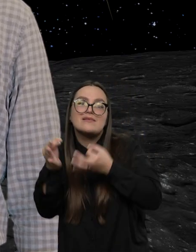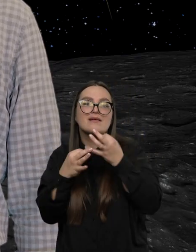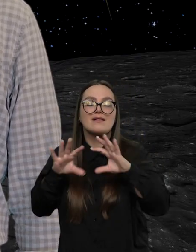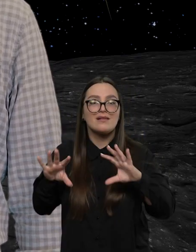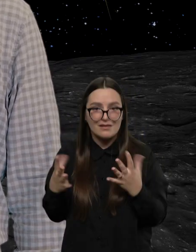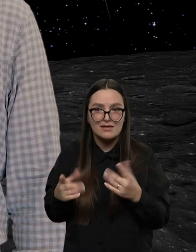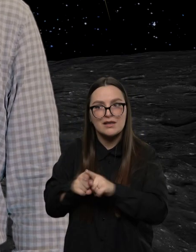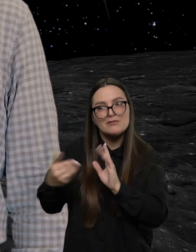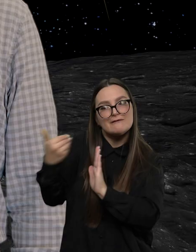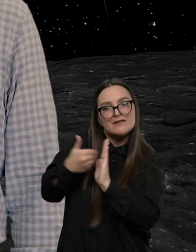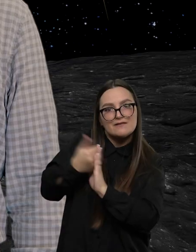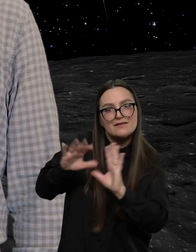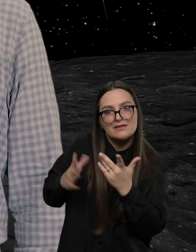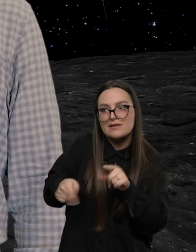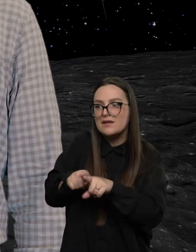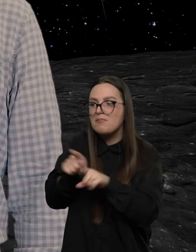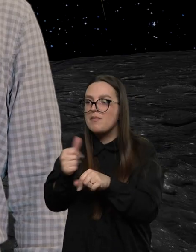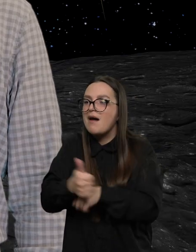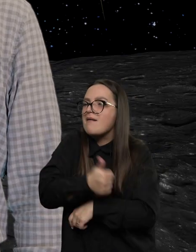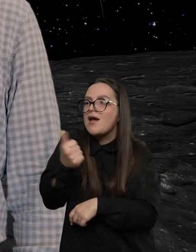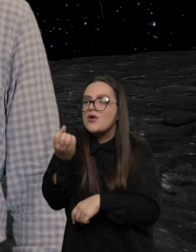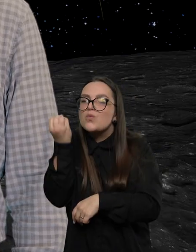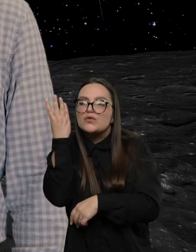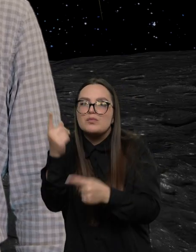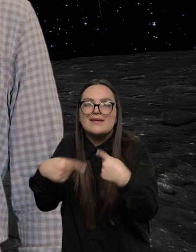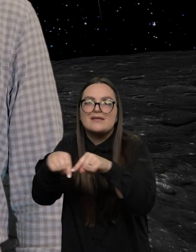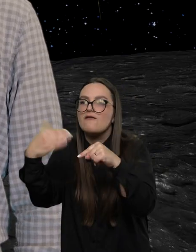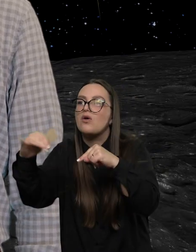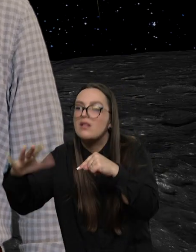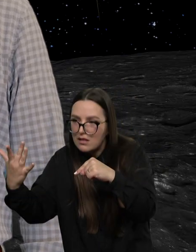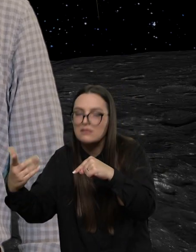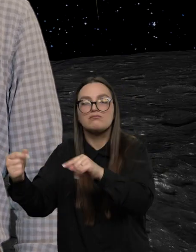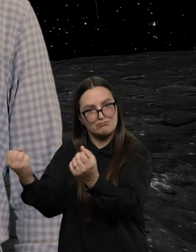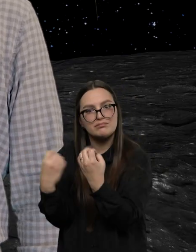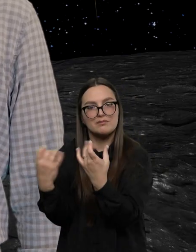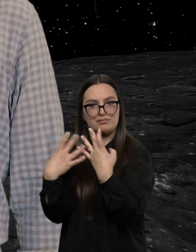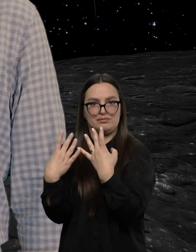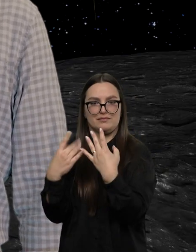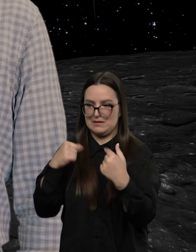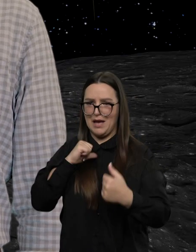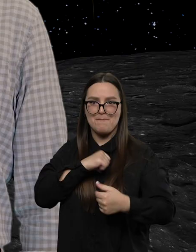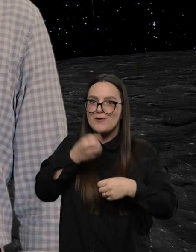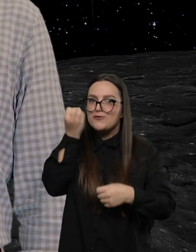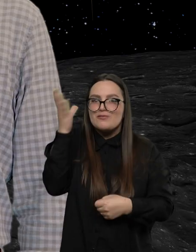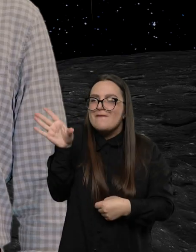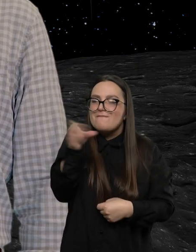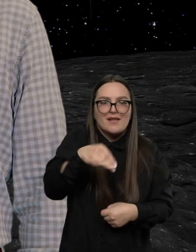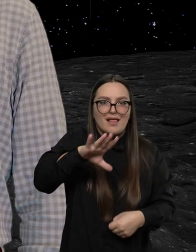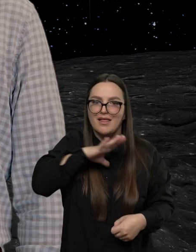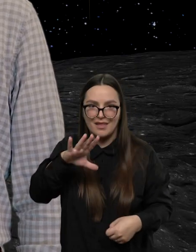surasti tokius žmonės, kur geriau supranta apie kokį nors dalyką, negu tu pats supranti, reikia iš